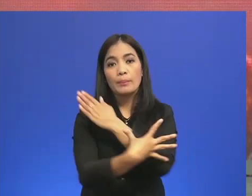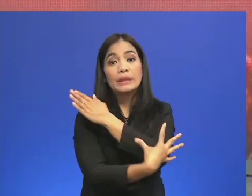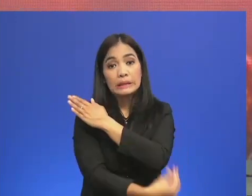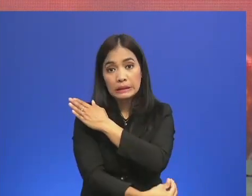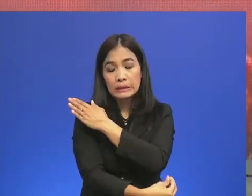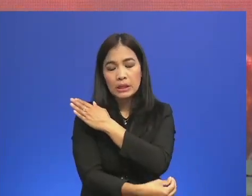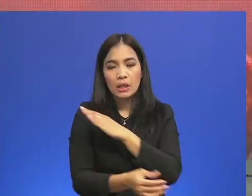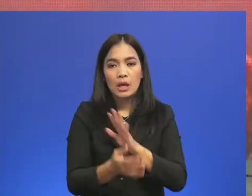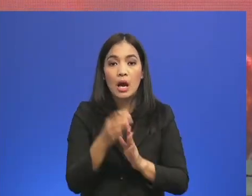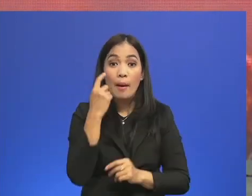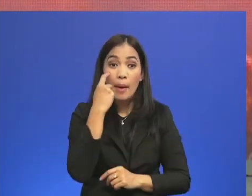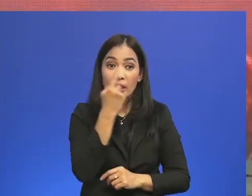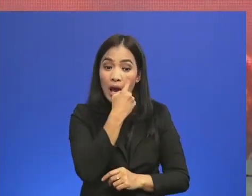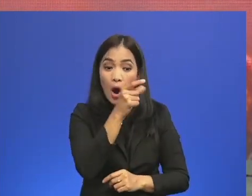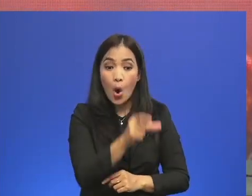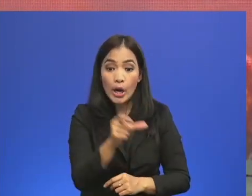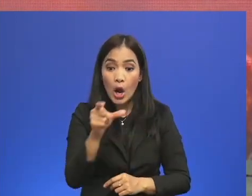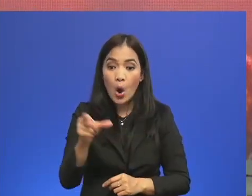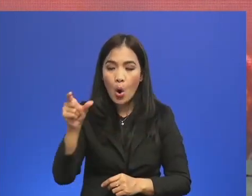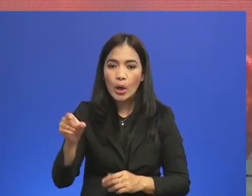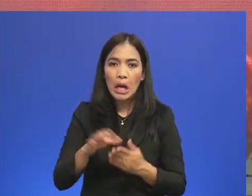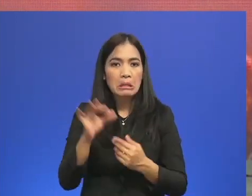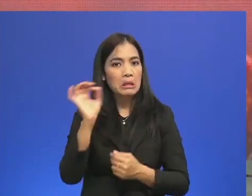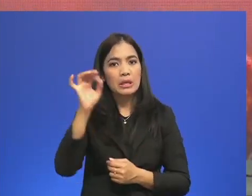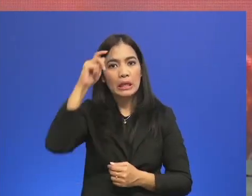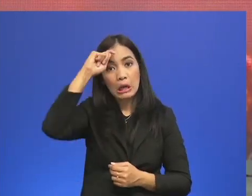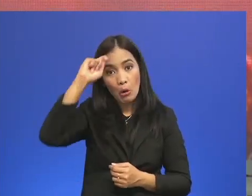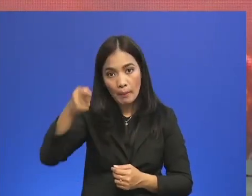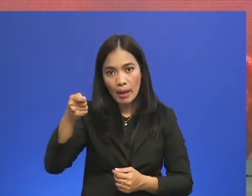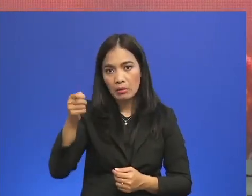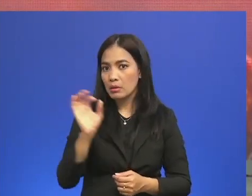di mata manusia tidak terpandang.